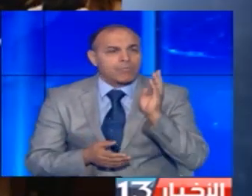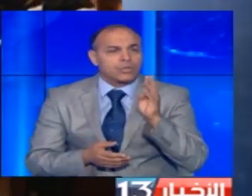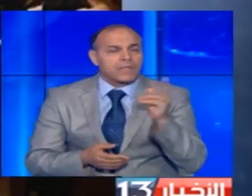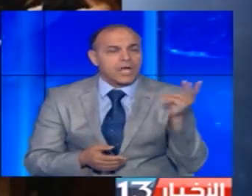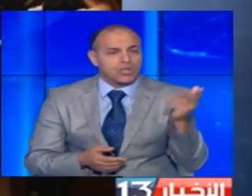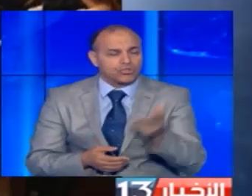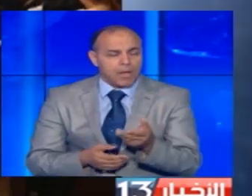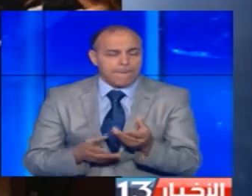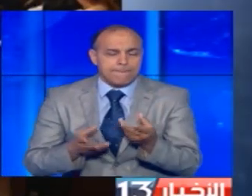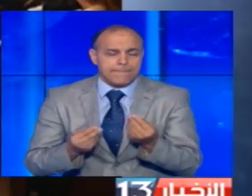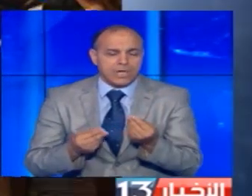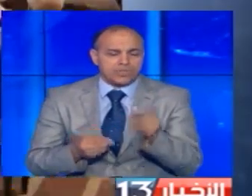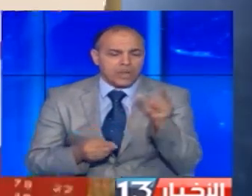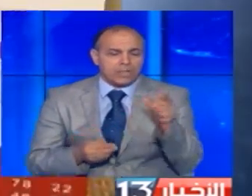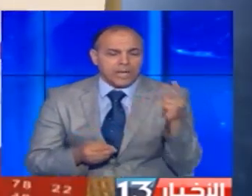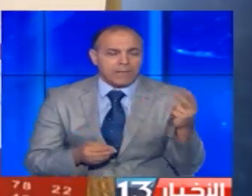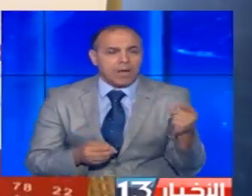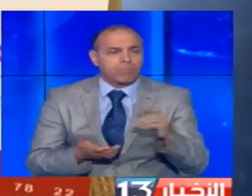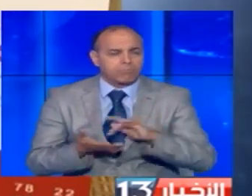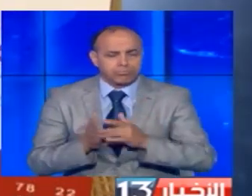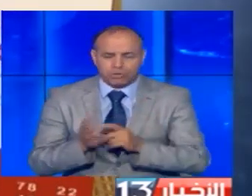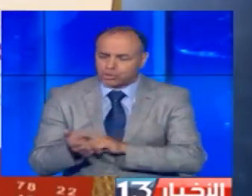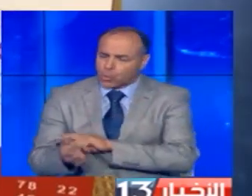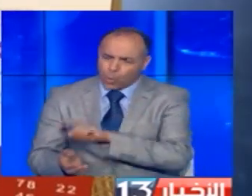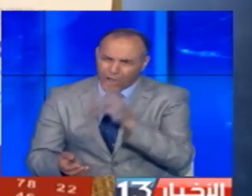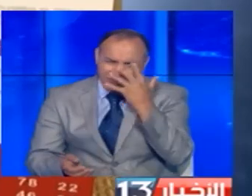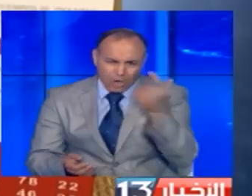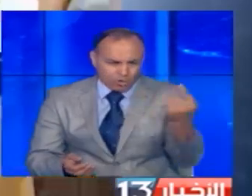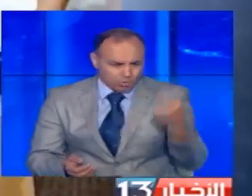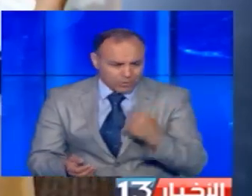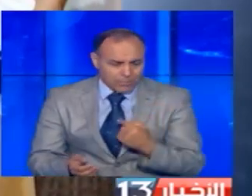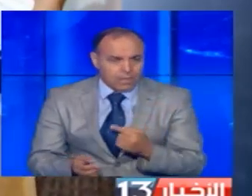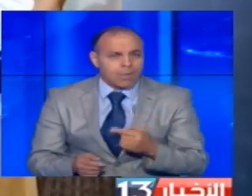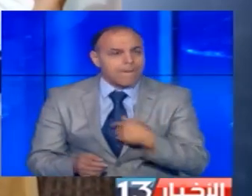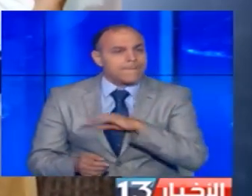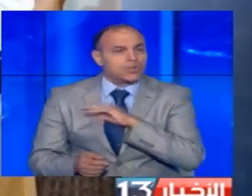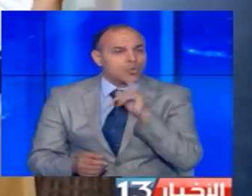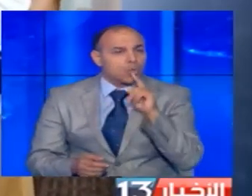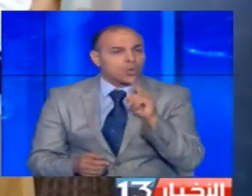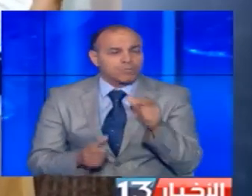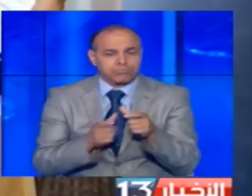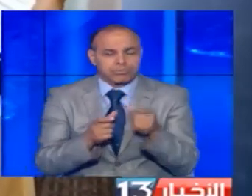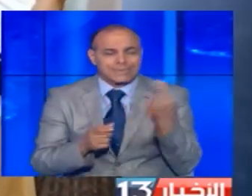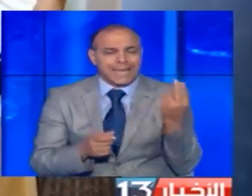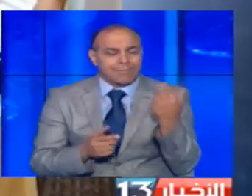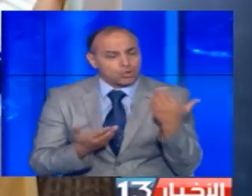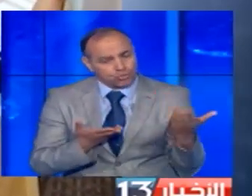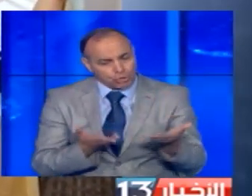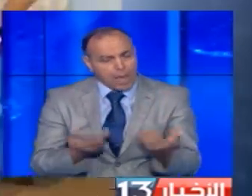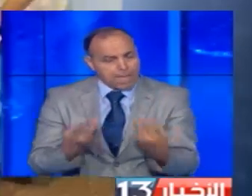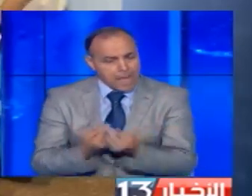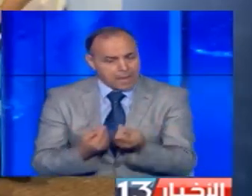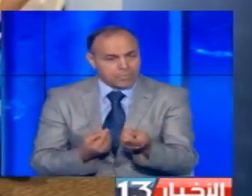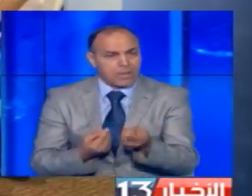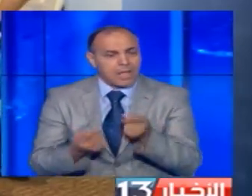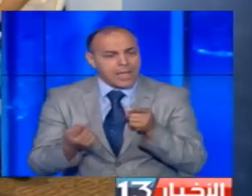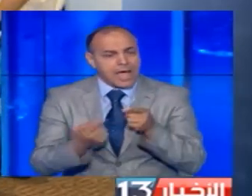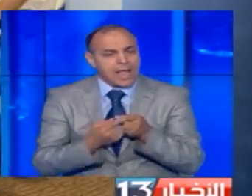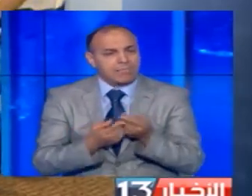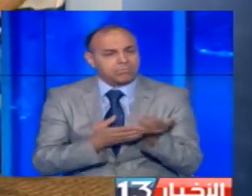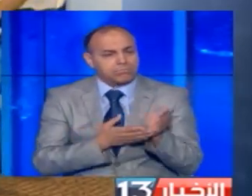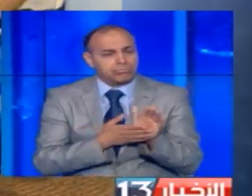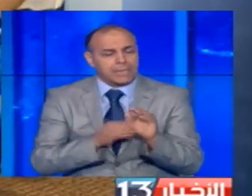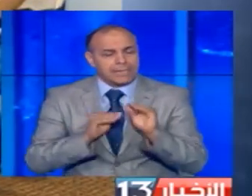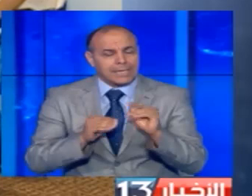عدد كبير من الطلبه من مختلف الجنسيات كما حضره ممثل مؤسسات تعليميه خاصه بهدف تعريف